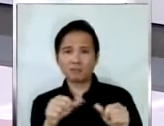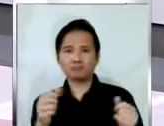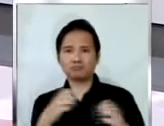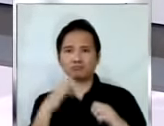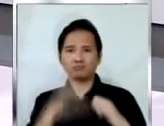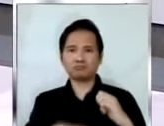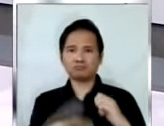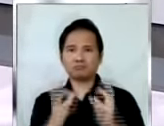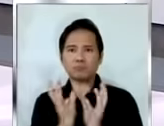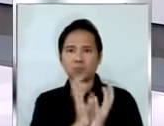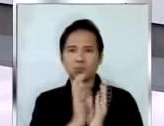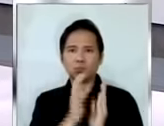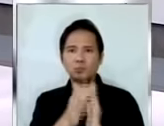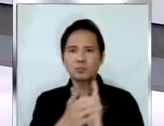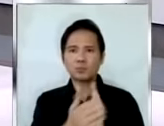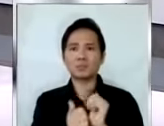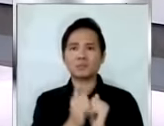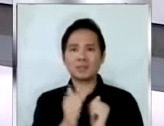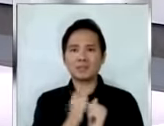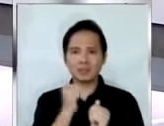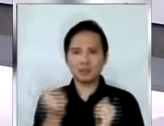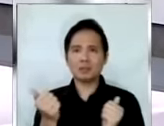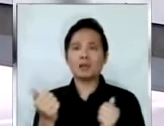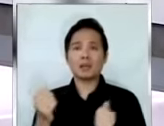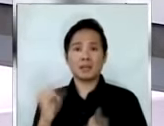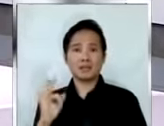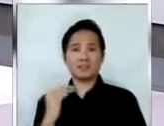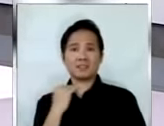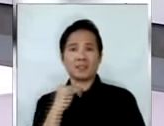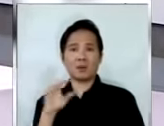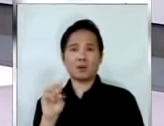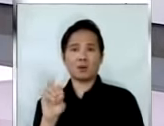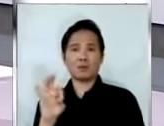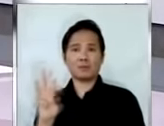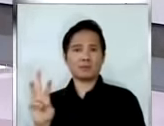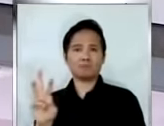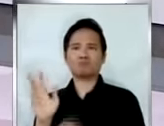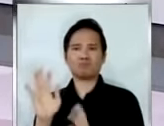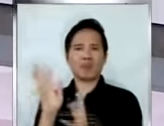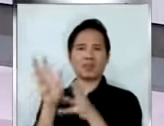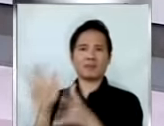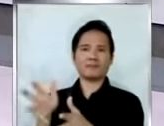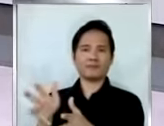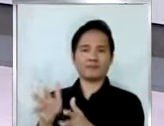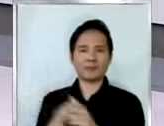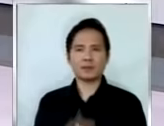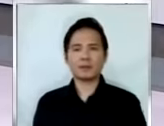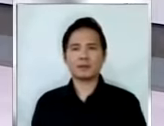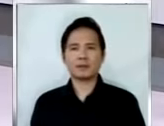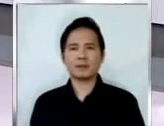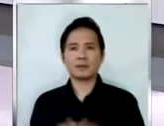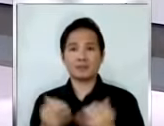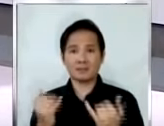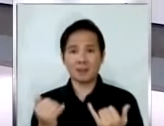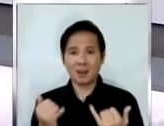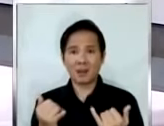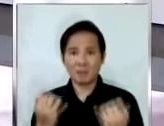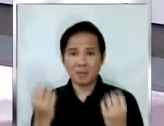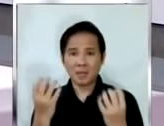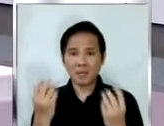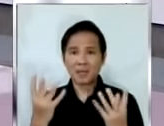at pagpasok ng mga stranded. Sa bayan naman ng Daan Bantayan, ang alkalde nagpositibo sa COVID.